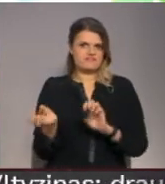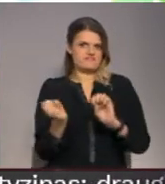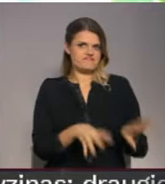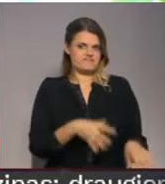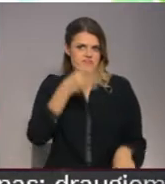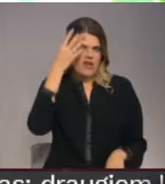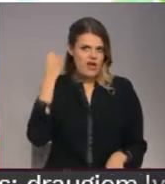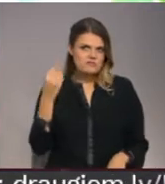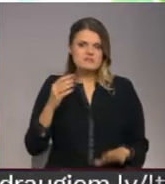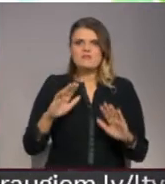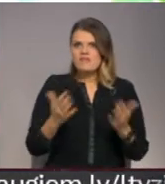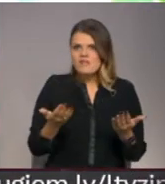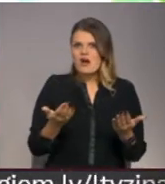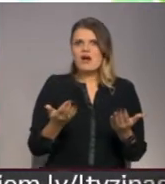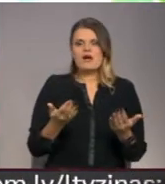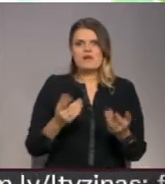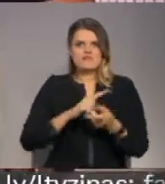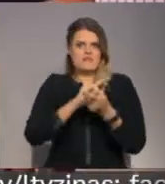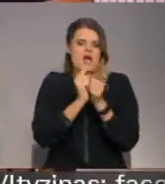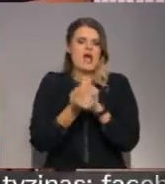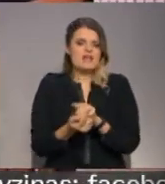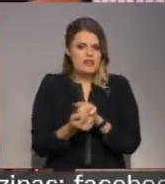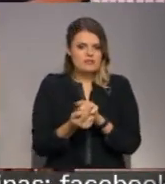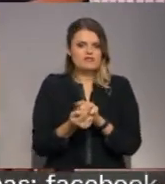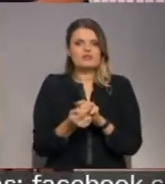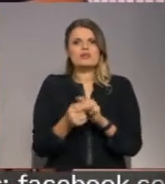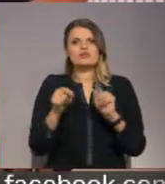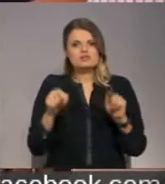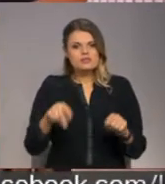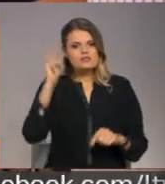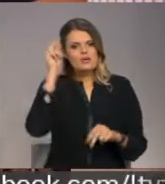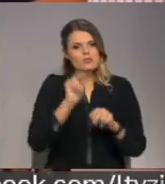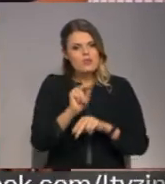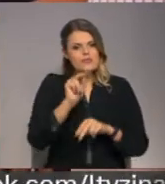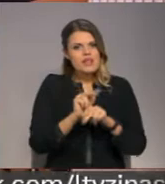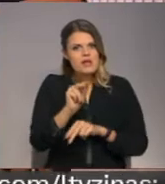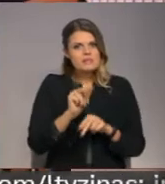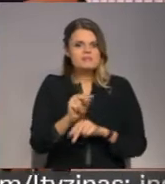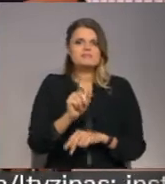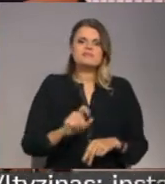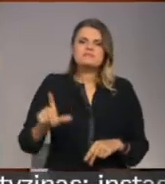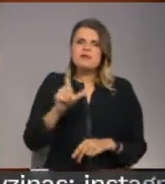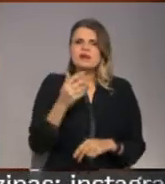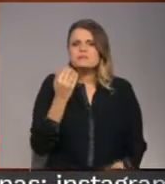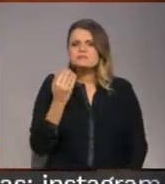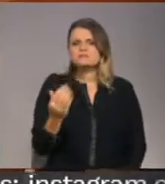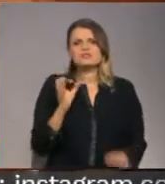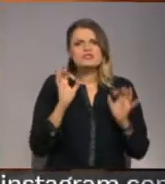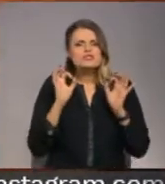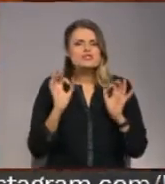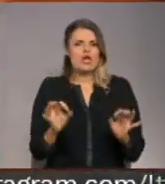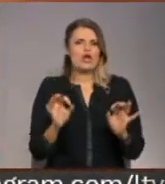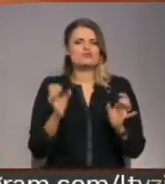plānu vai arī tiek pārveidotas. Šīs nodarbības visvairāk ir vērstas tieši